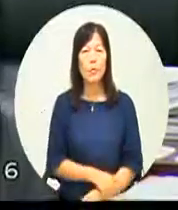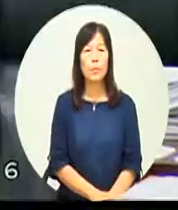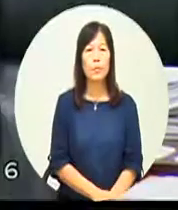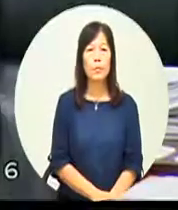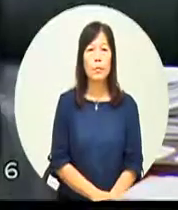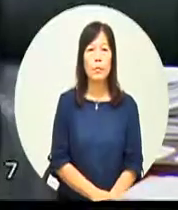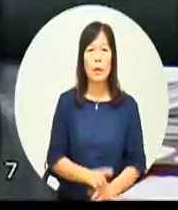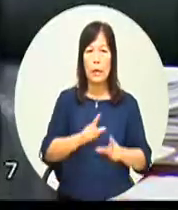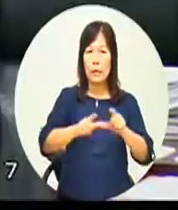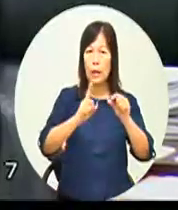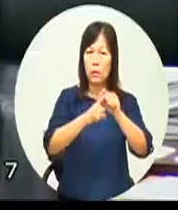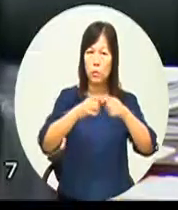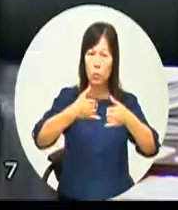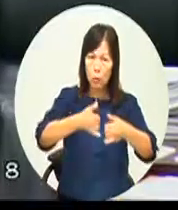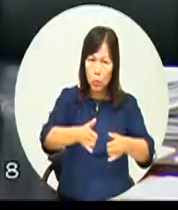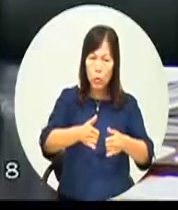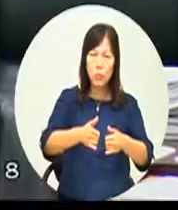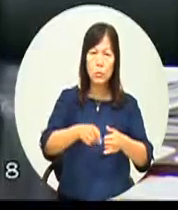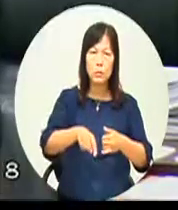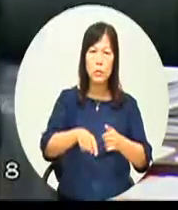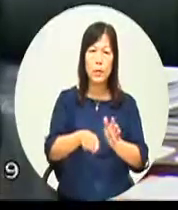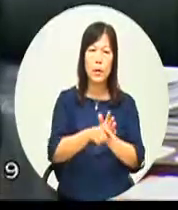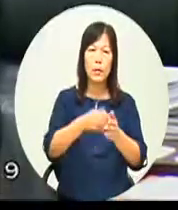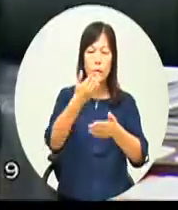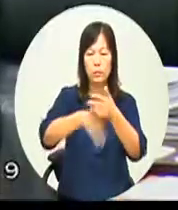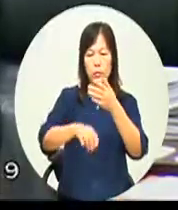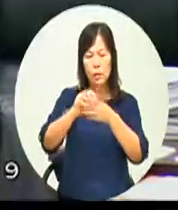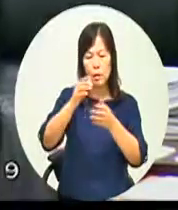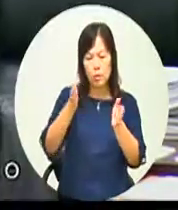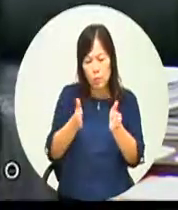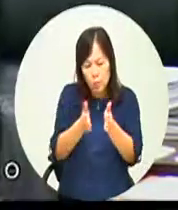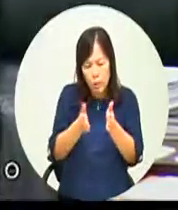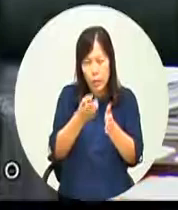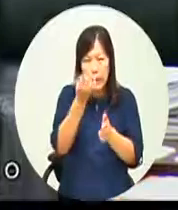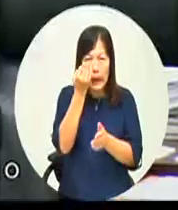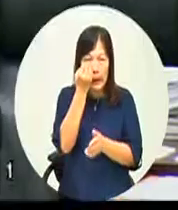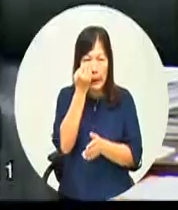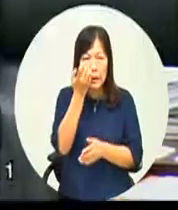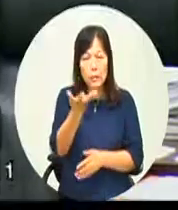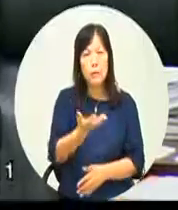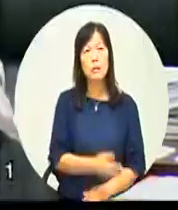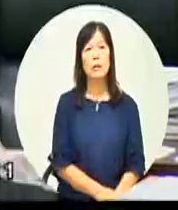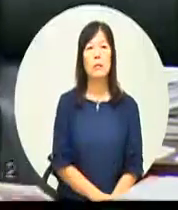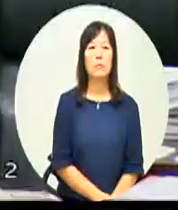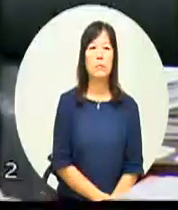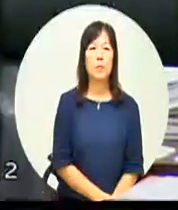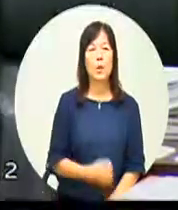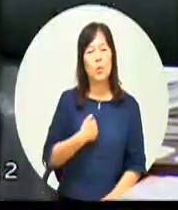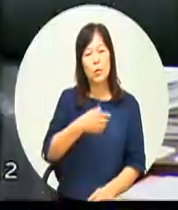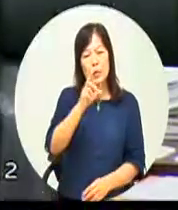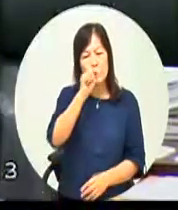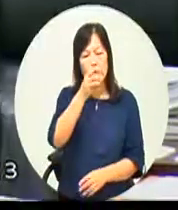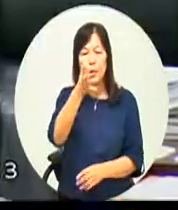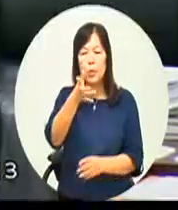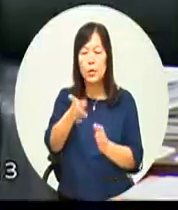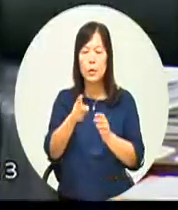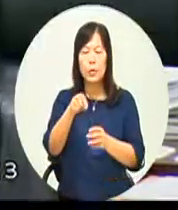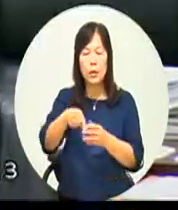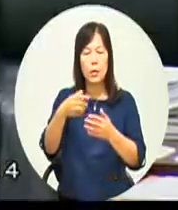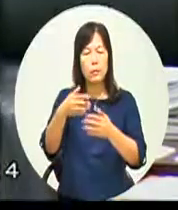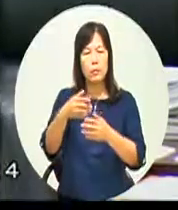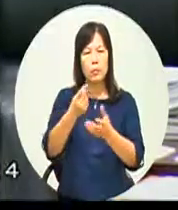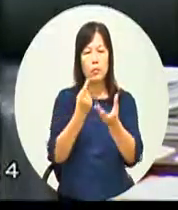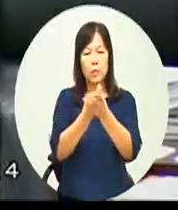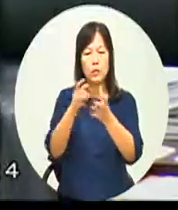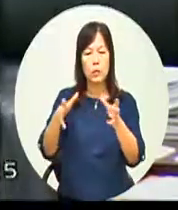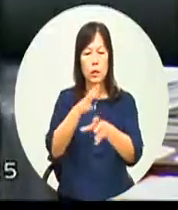呢就这个部分就只剩下五米宽，啊，这五米宽呢我也特别问你们这个交通局列席的